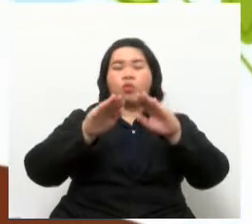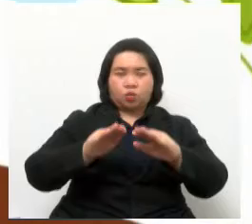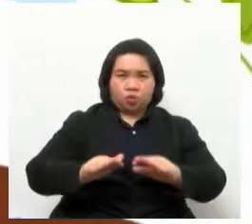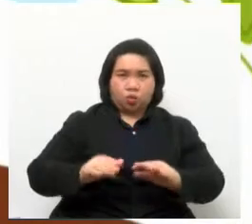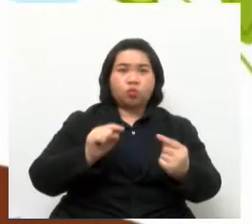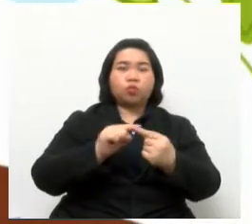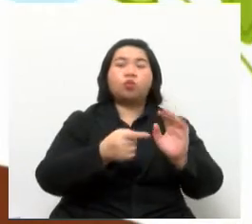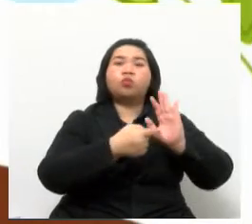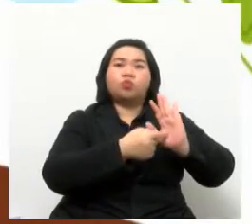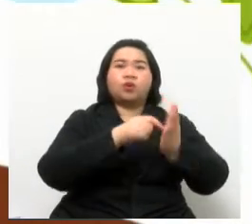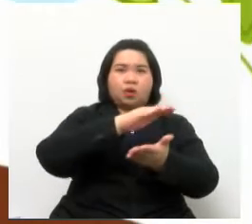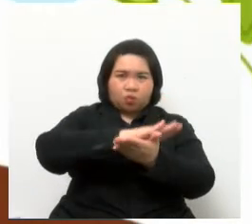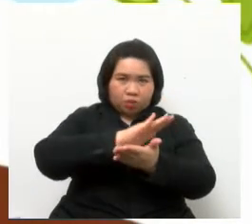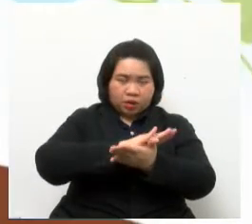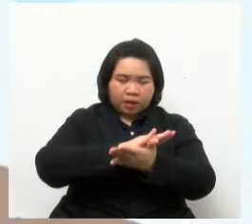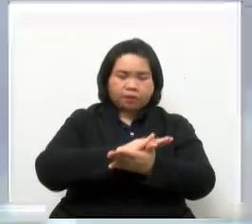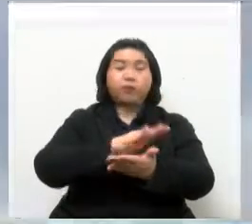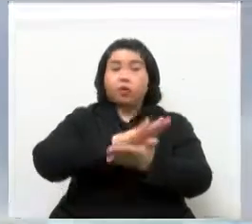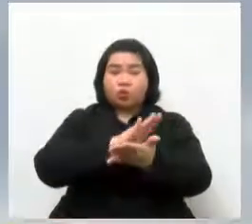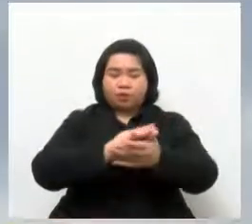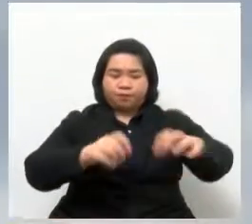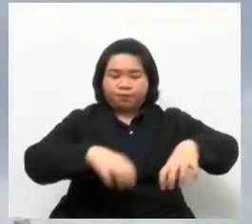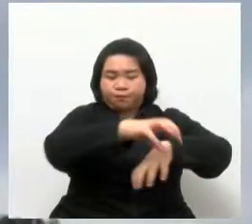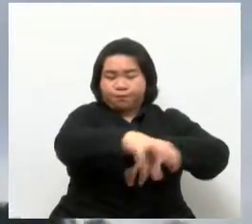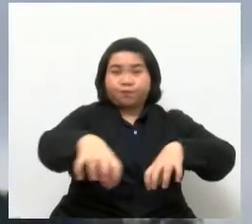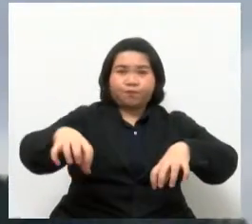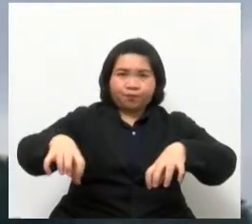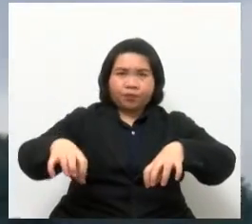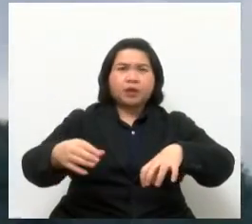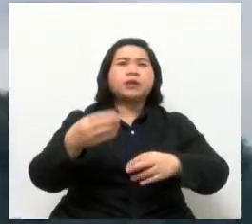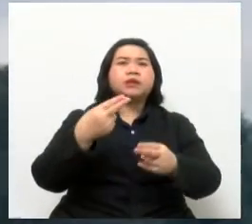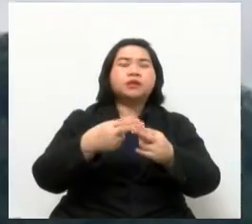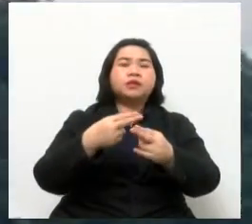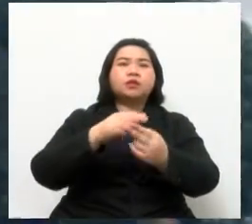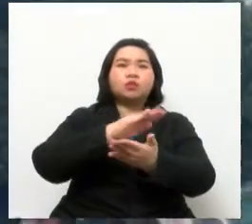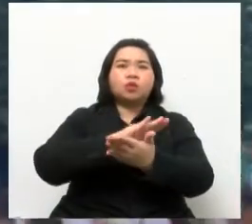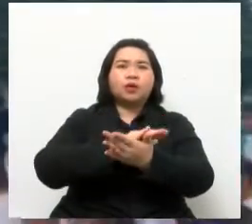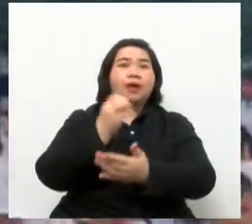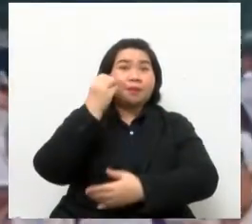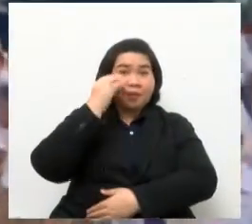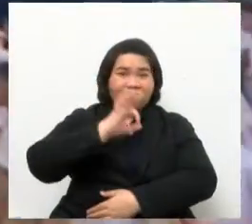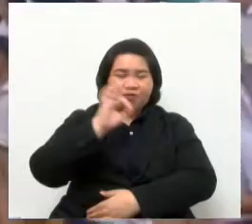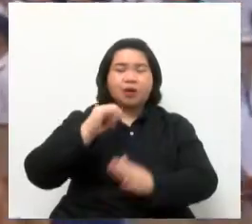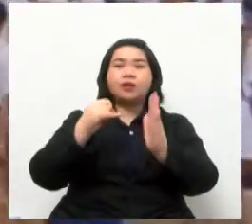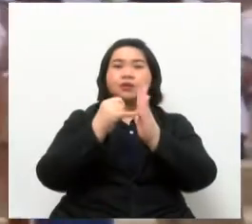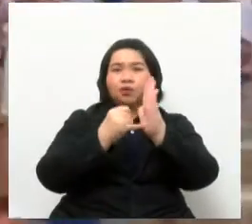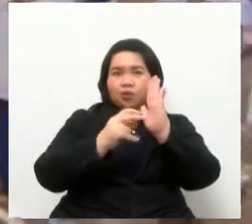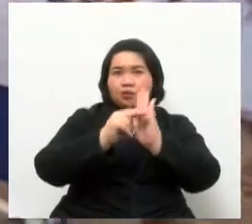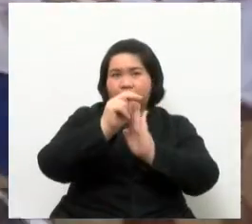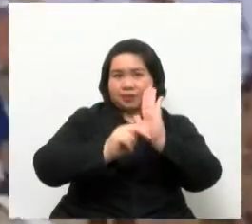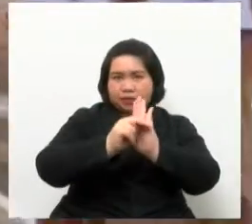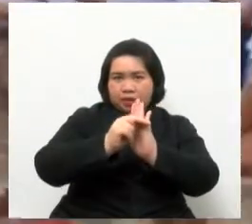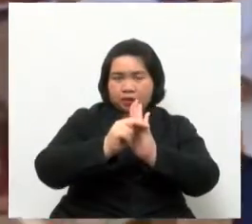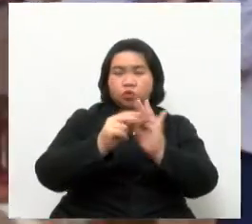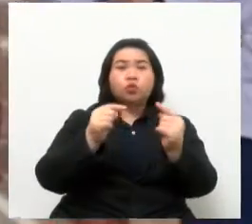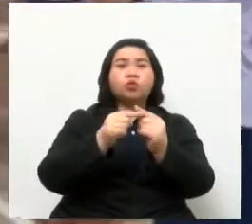นำร่องและโรงเรียนเครือข่ายโรงเรียนบ้านฟ้าอำเภอบ้านหลวงจังหวัดน่านสังกัดสำนักงาน